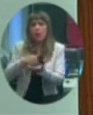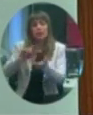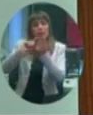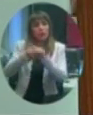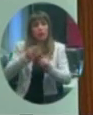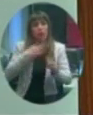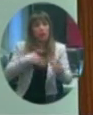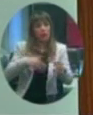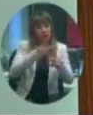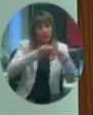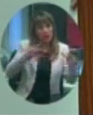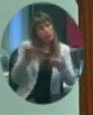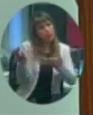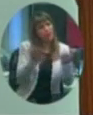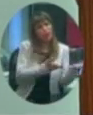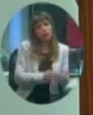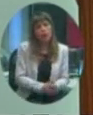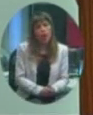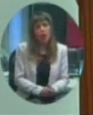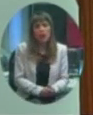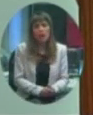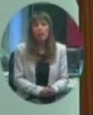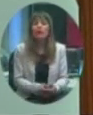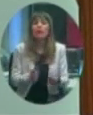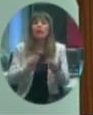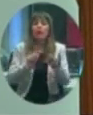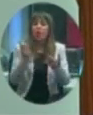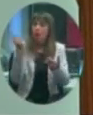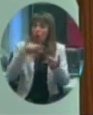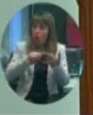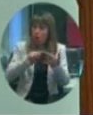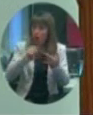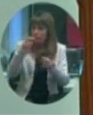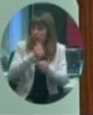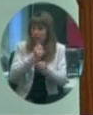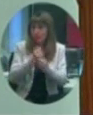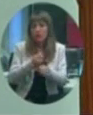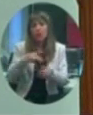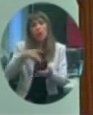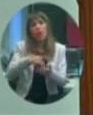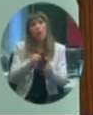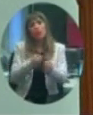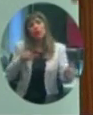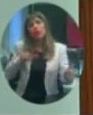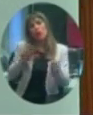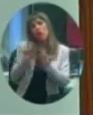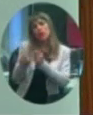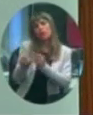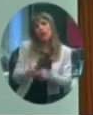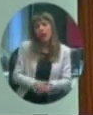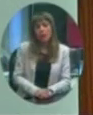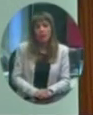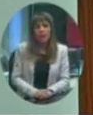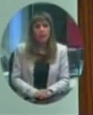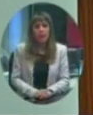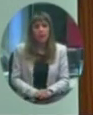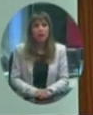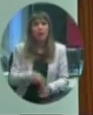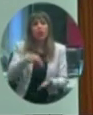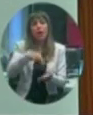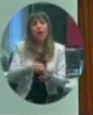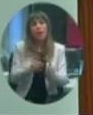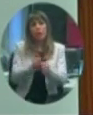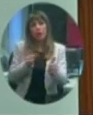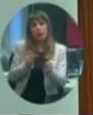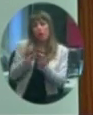ייקח יטריות והוא יעשה עוד דבר. הוא יעמוד בתור לשלם. ועל לעמוד בתור לשלם כמו